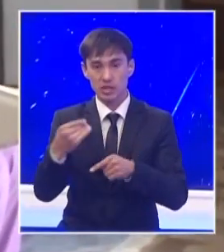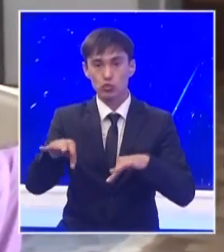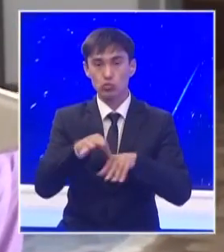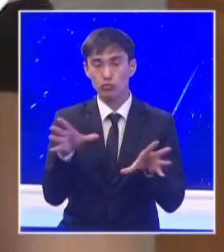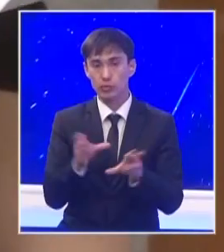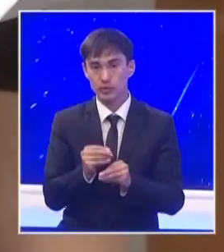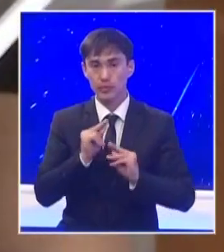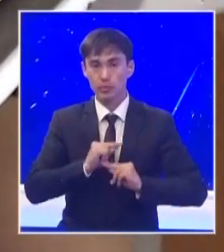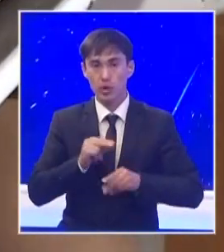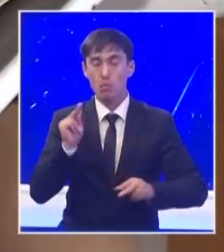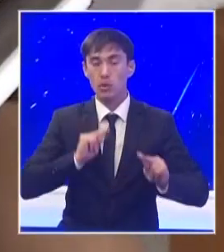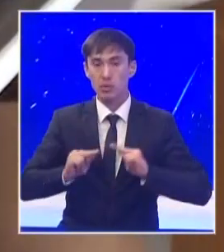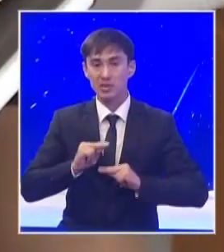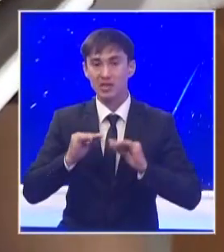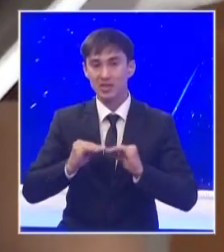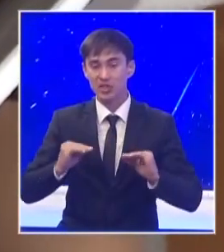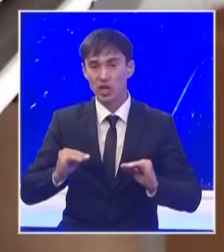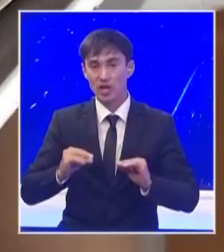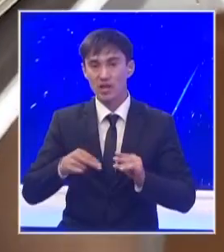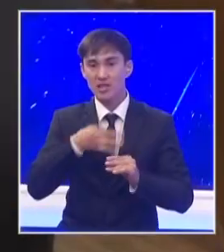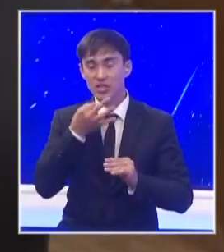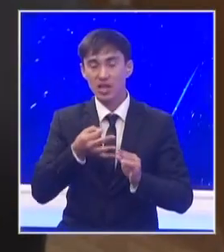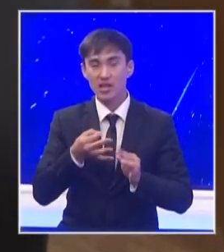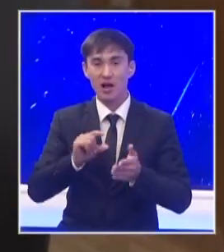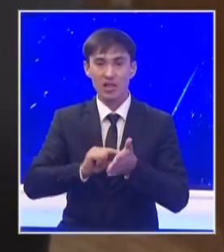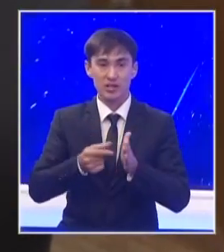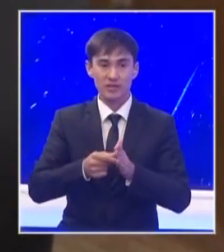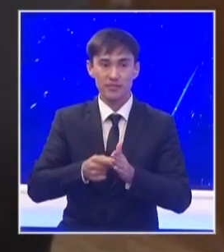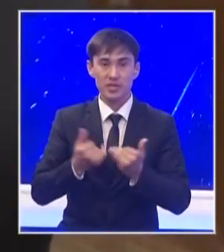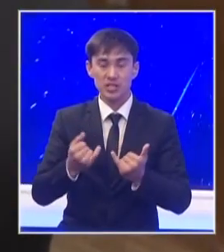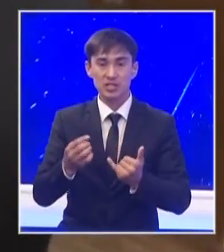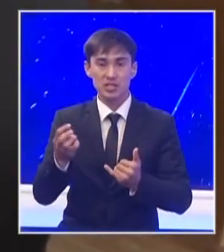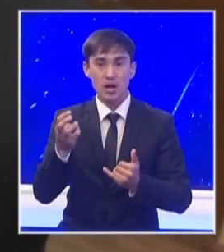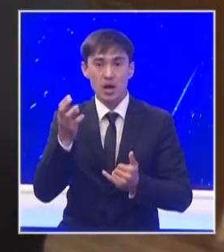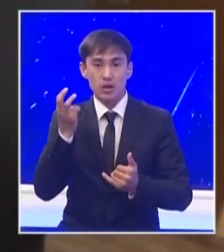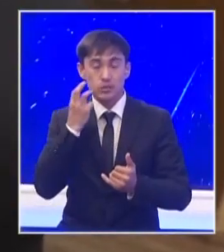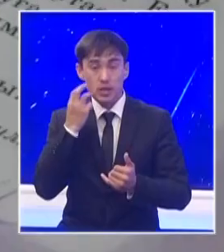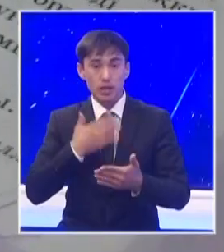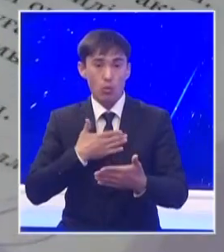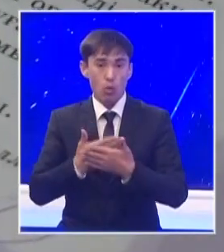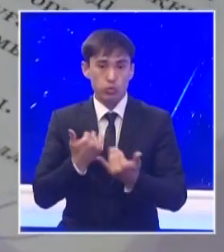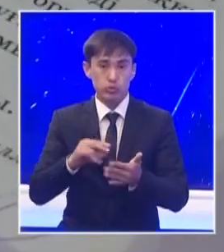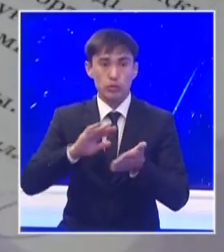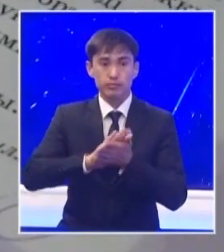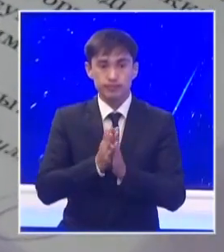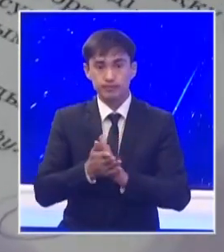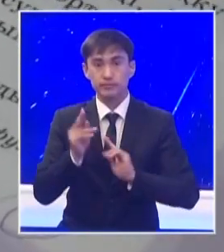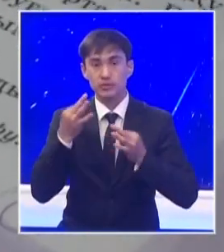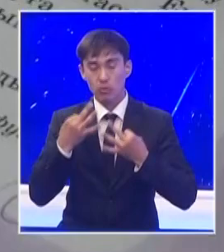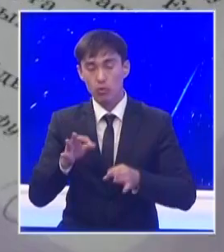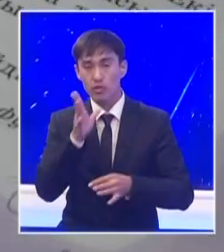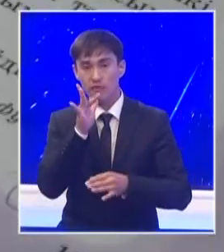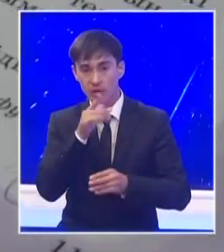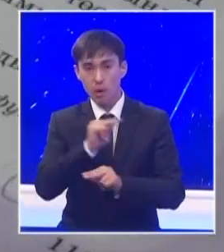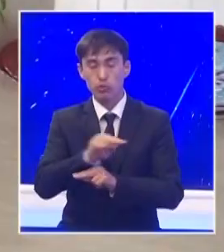супруг. Она преподаватель начальных классов. И даже находясь в декретном отпуске, она в своем плотном хозяйственном графике находит свободное время